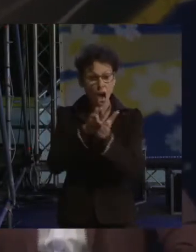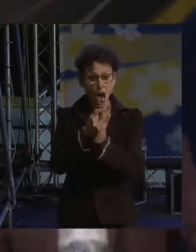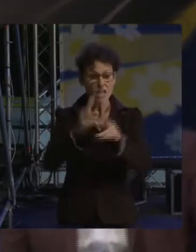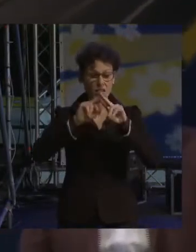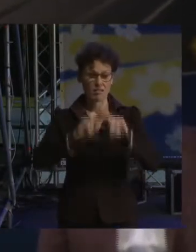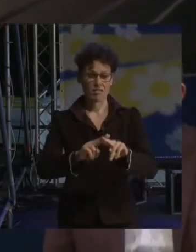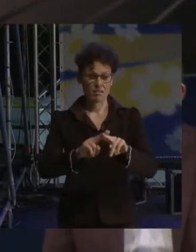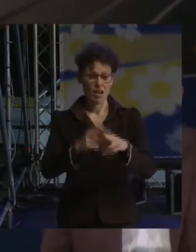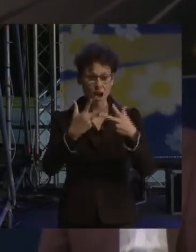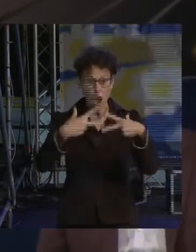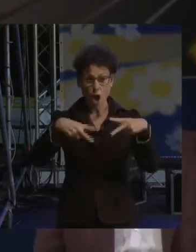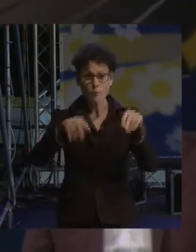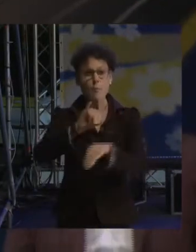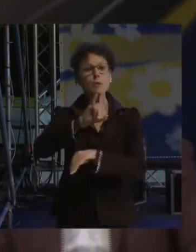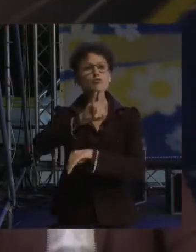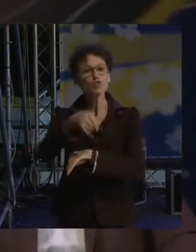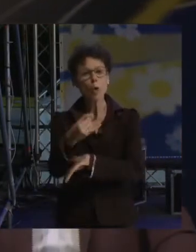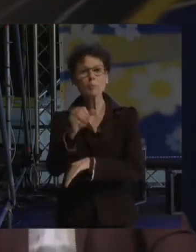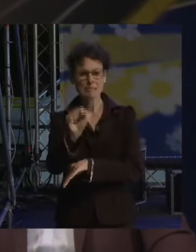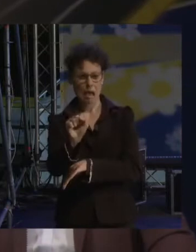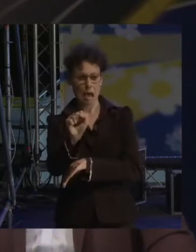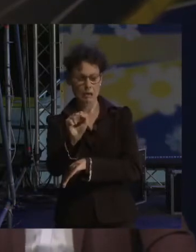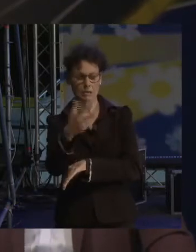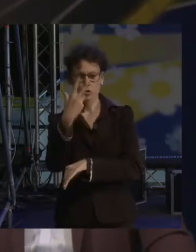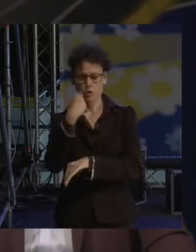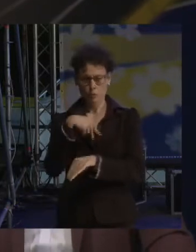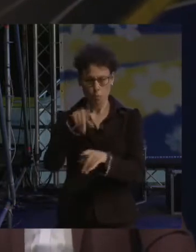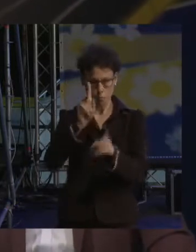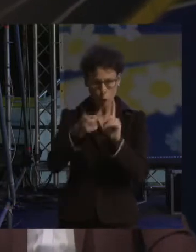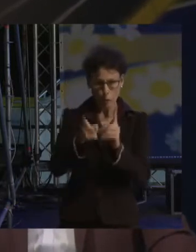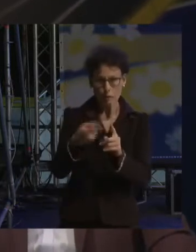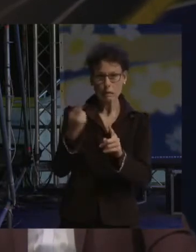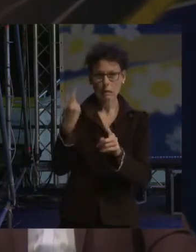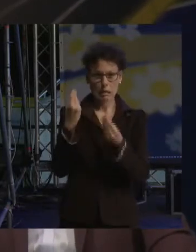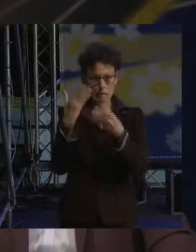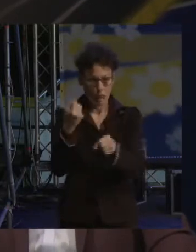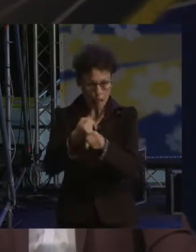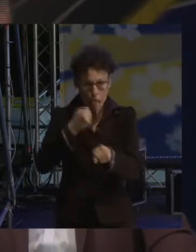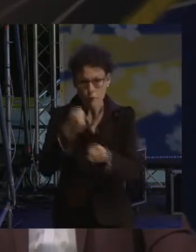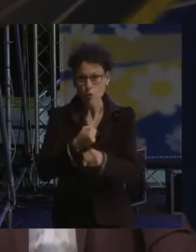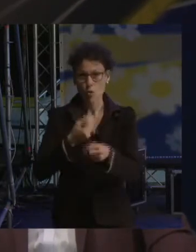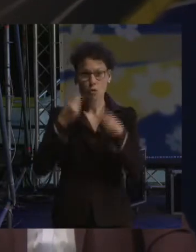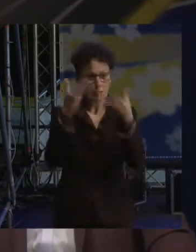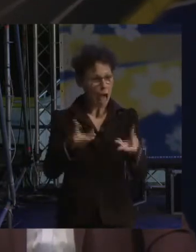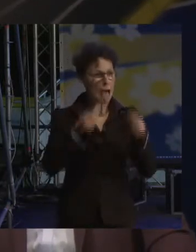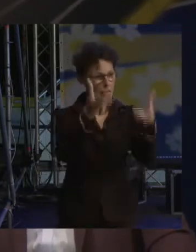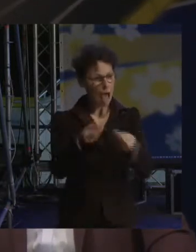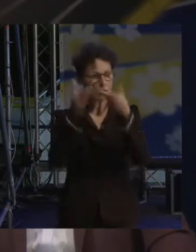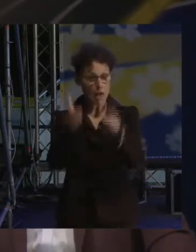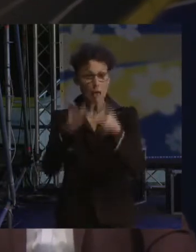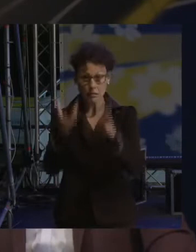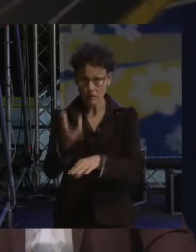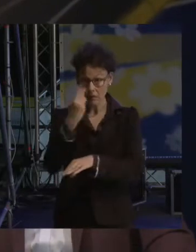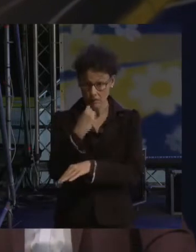le riforme del jobs act ci dicevano che la politica degli incentivi il job site avrebbe creato occupazione posti di lavoro e